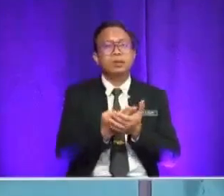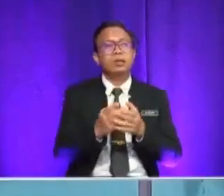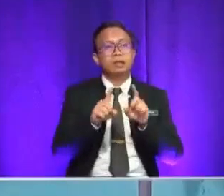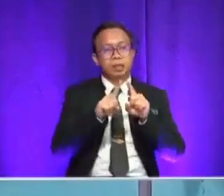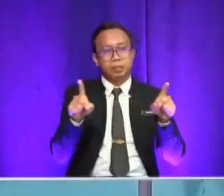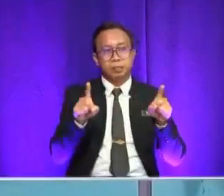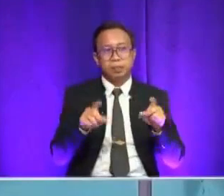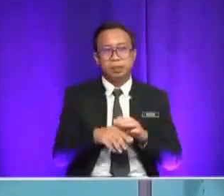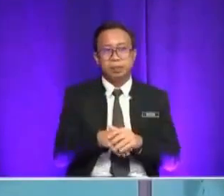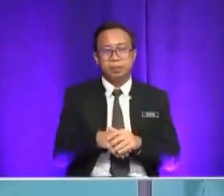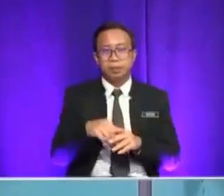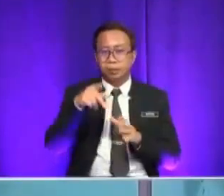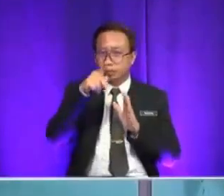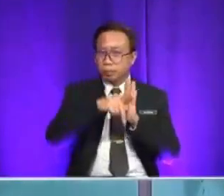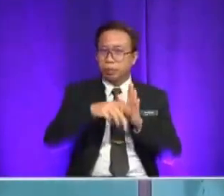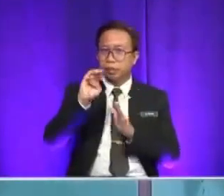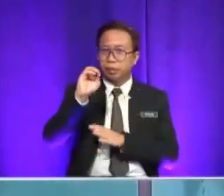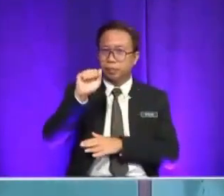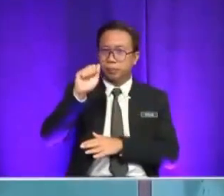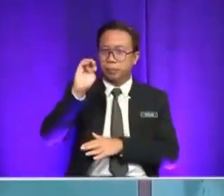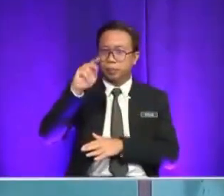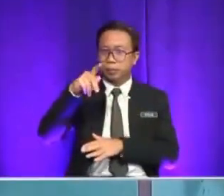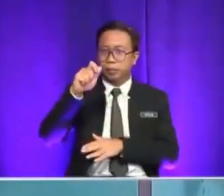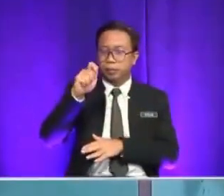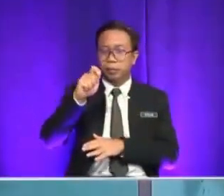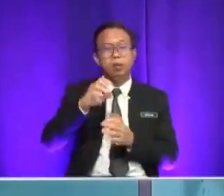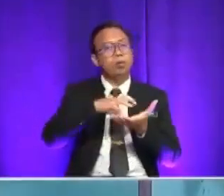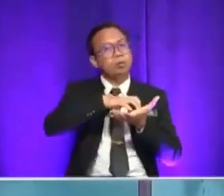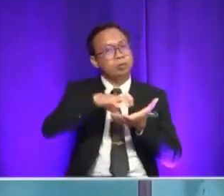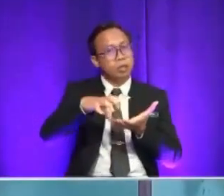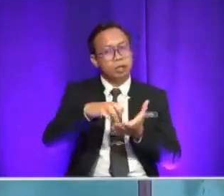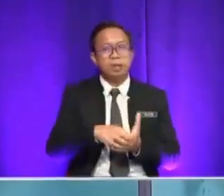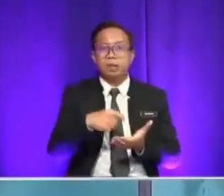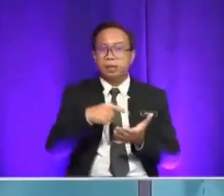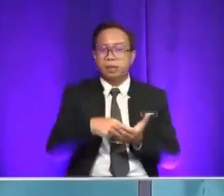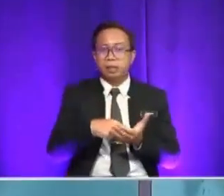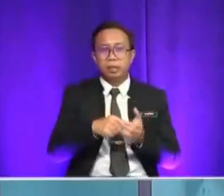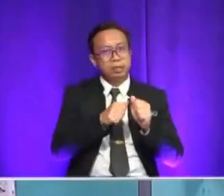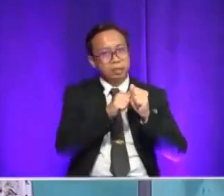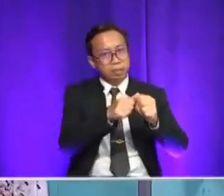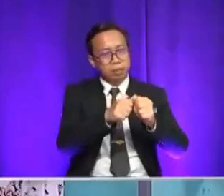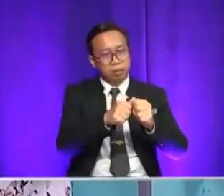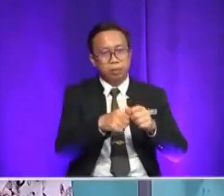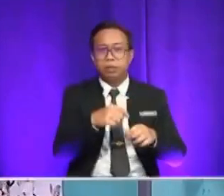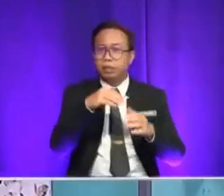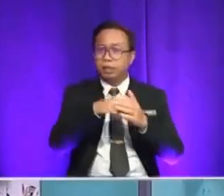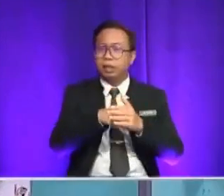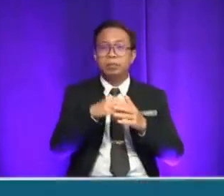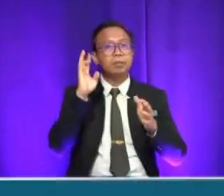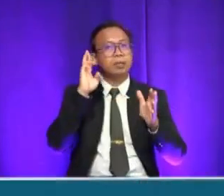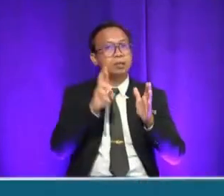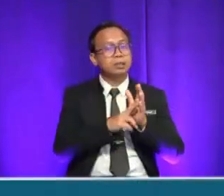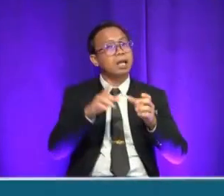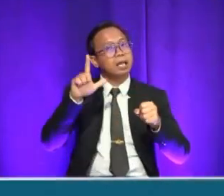Tapi pemampat ni dalam keadaan rosak. Okey, jadi dekat sini berdasarkan situasi dalam rajah, lengkapkan